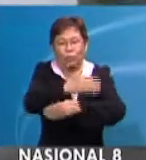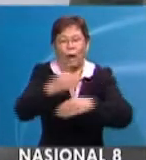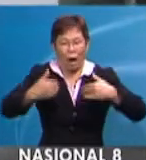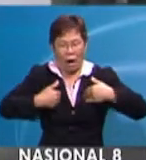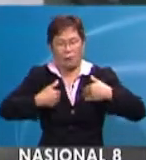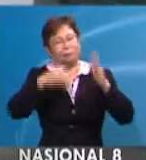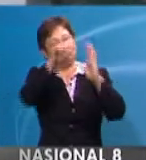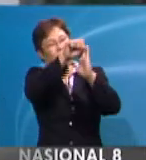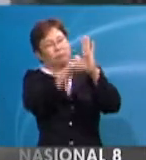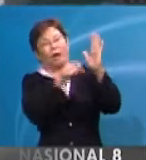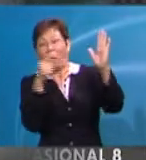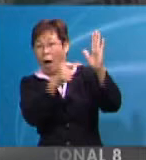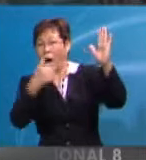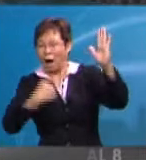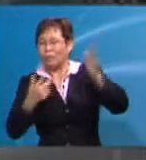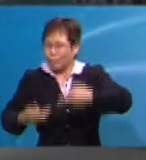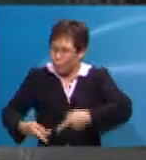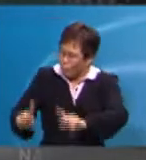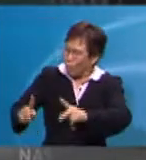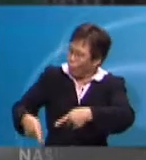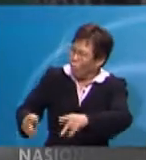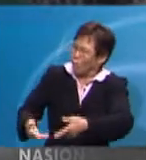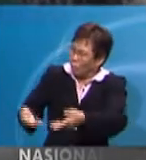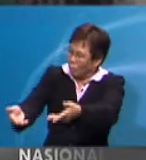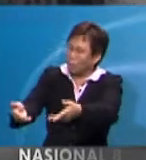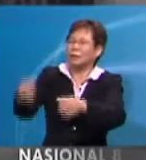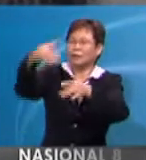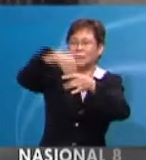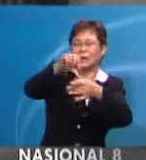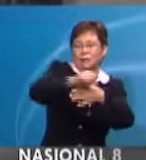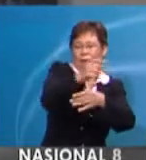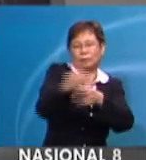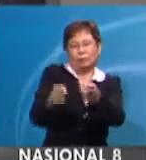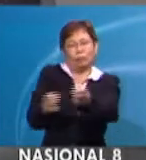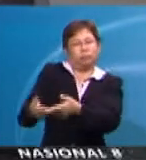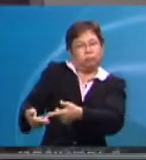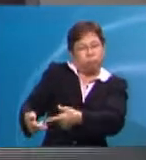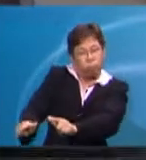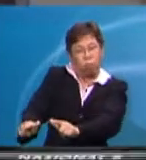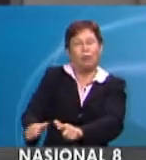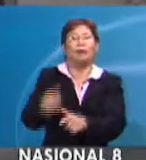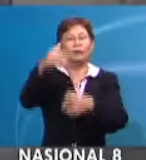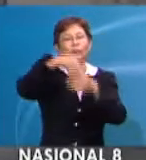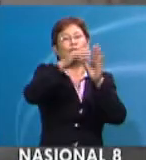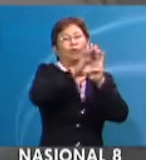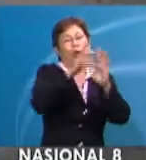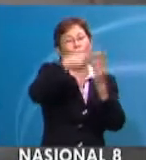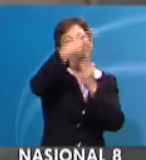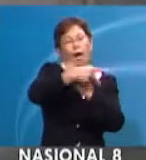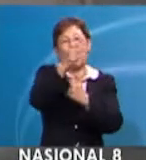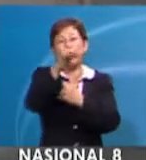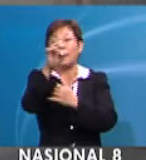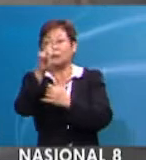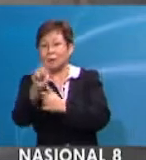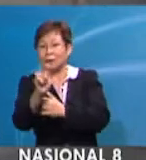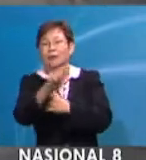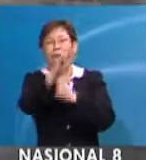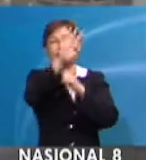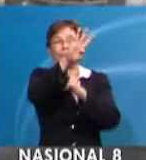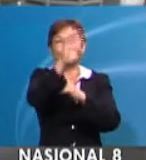syarat-syarat tertentu akan diberi peluang dari segi saham dan pengurusan. Misalnya, dalam projek MRT,